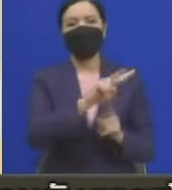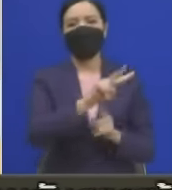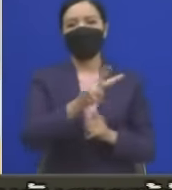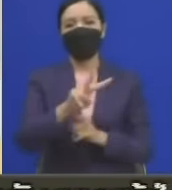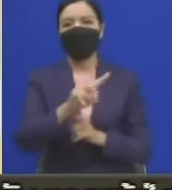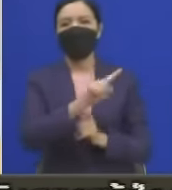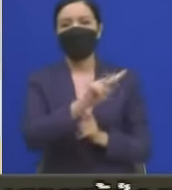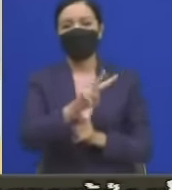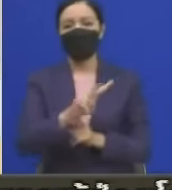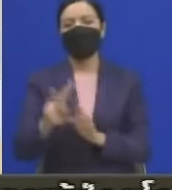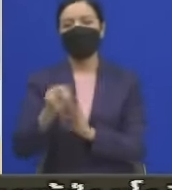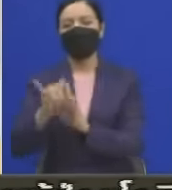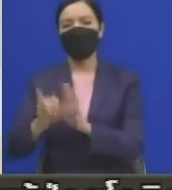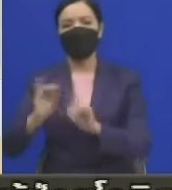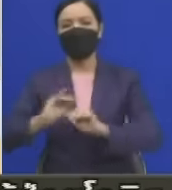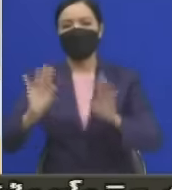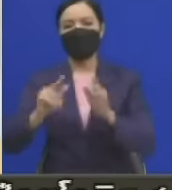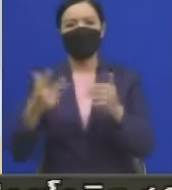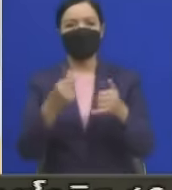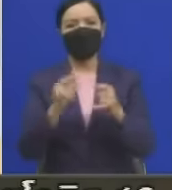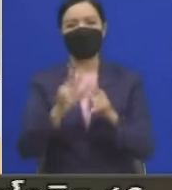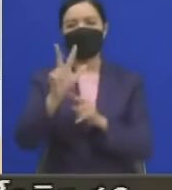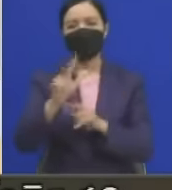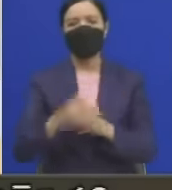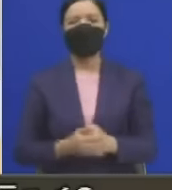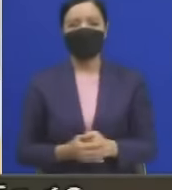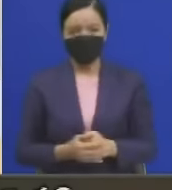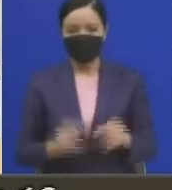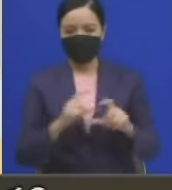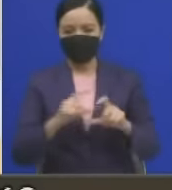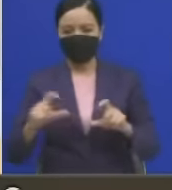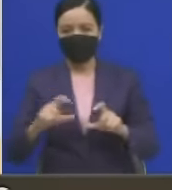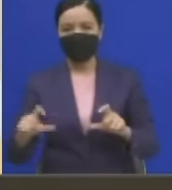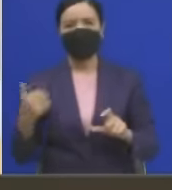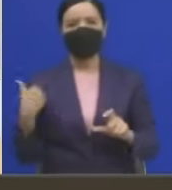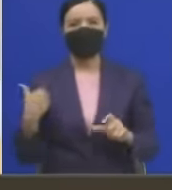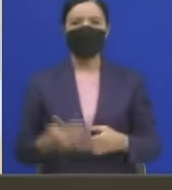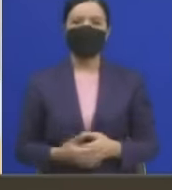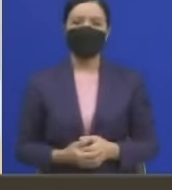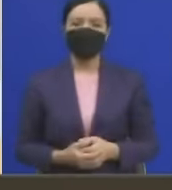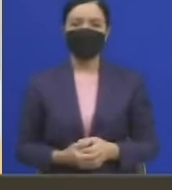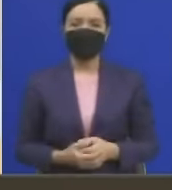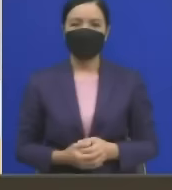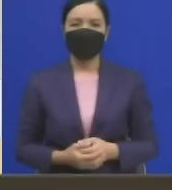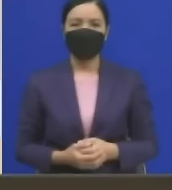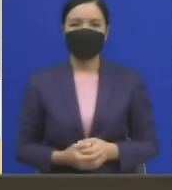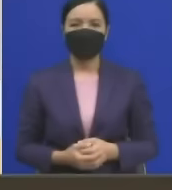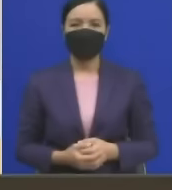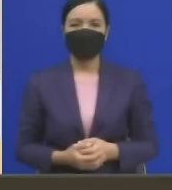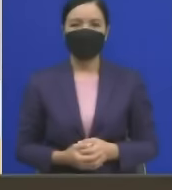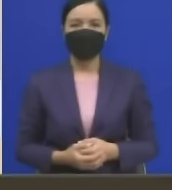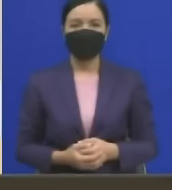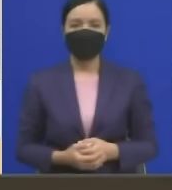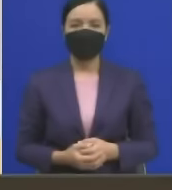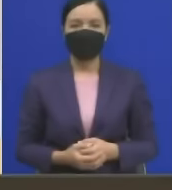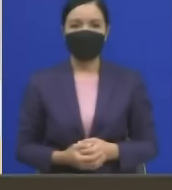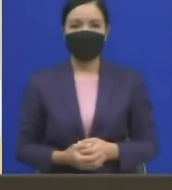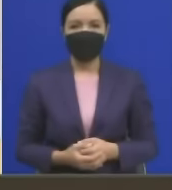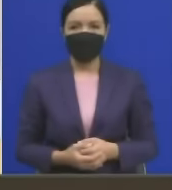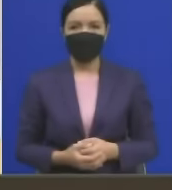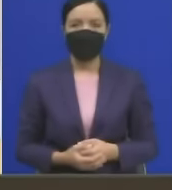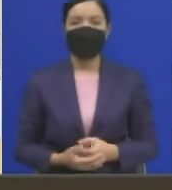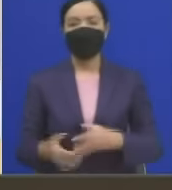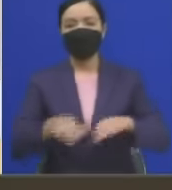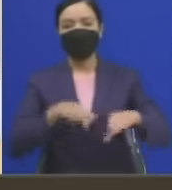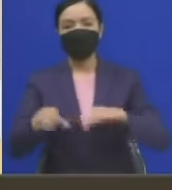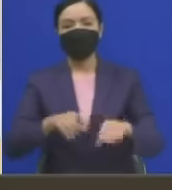นโยบายชัดเจนครับแล้วก็คนการบริหารเข็ม